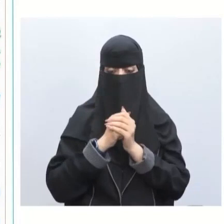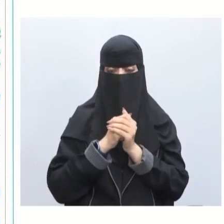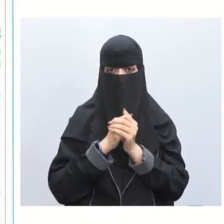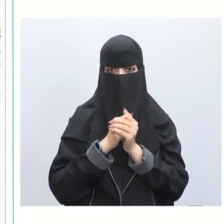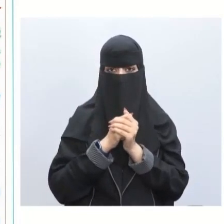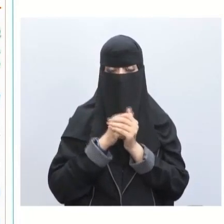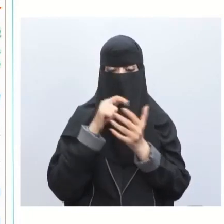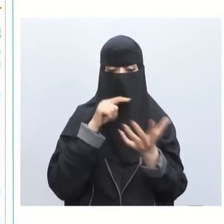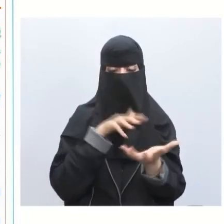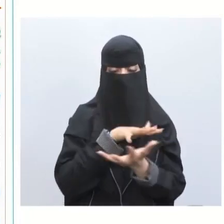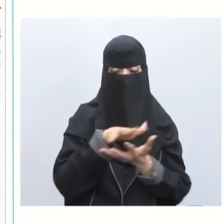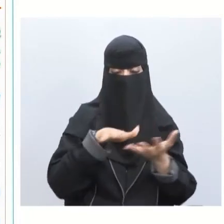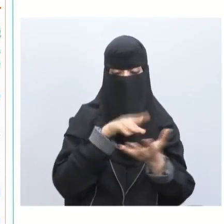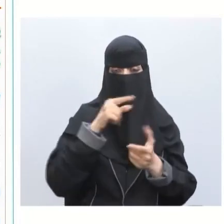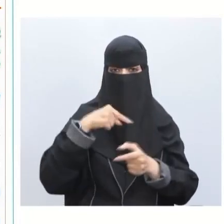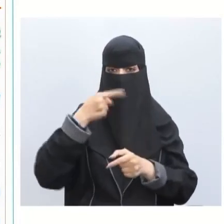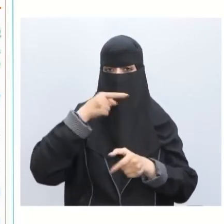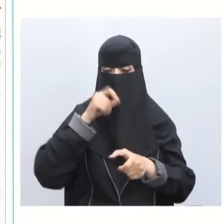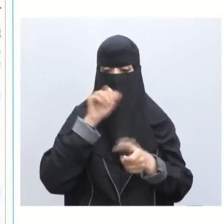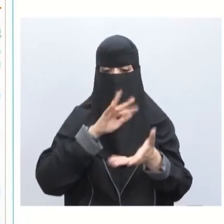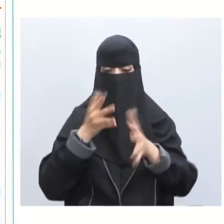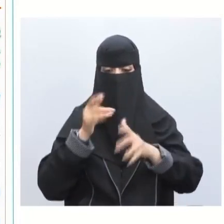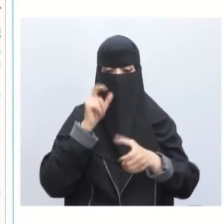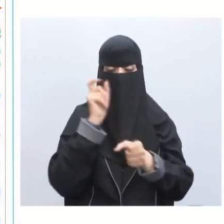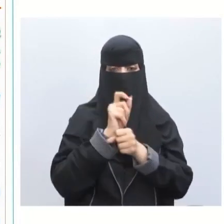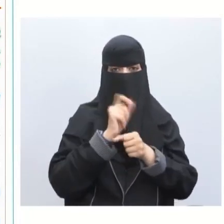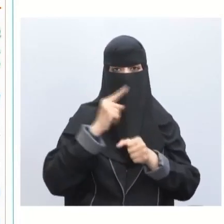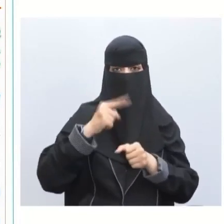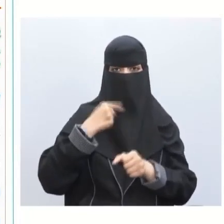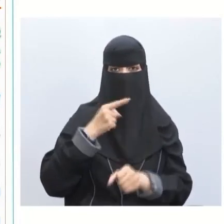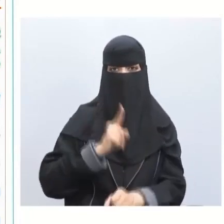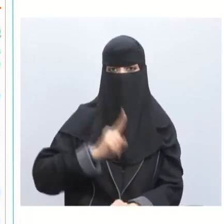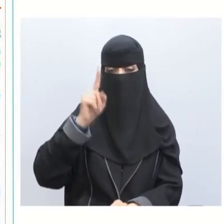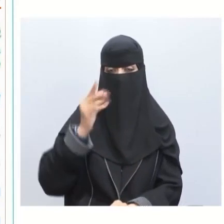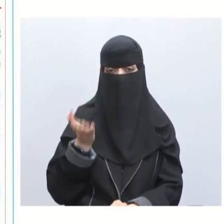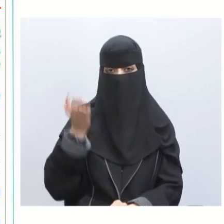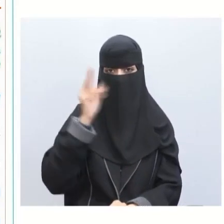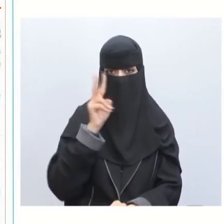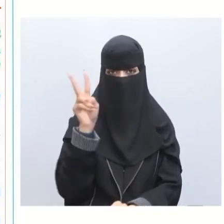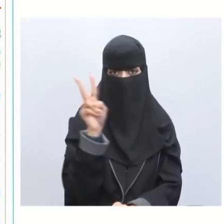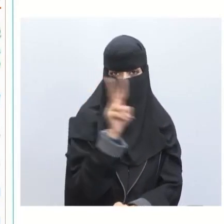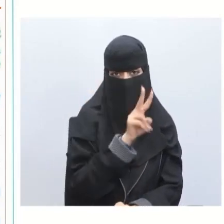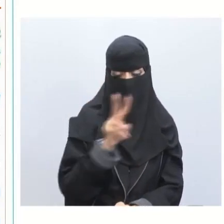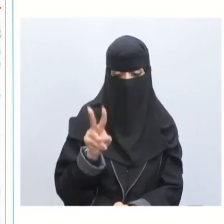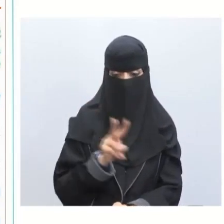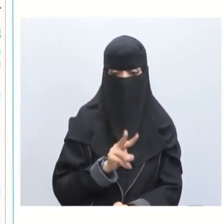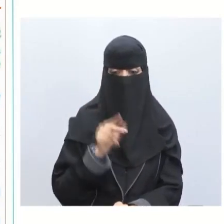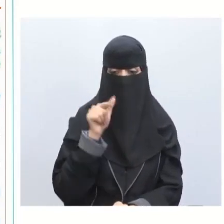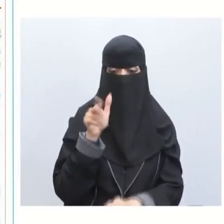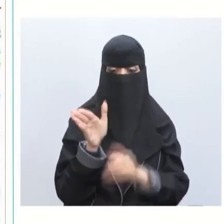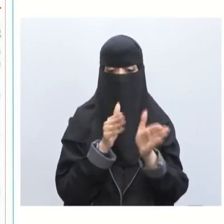عورات المسلمين وايذائهم بالقول والفعل قال